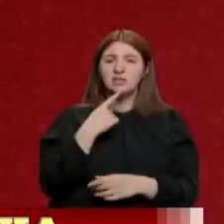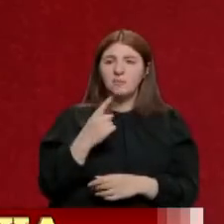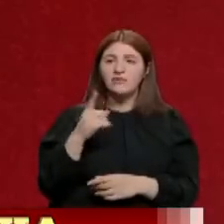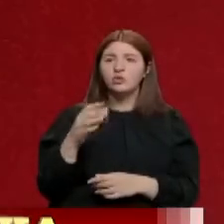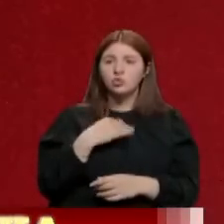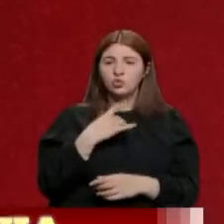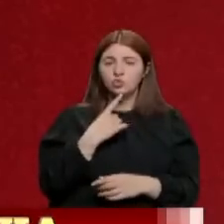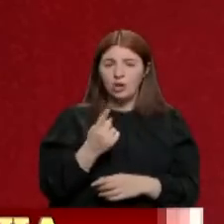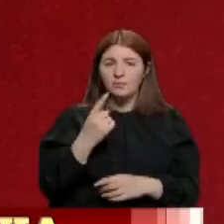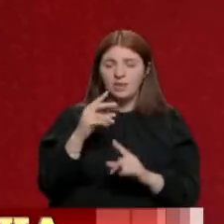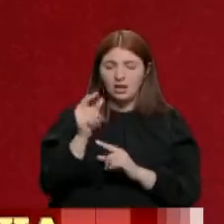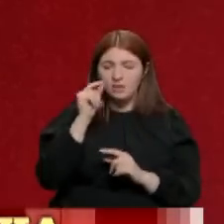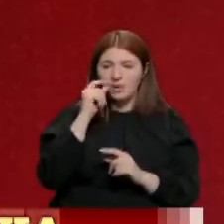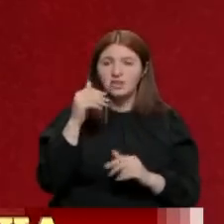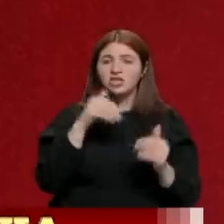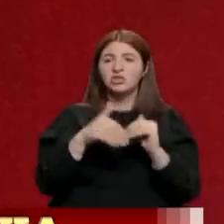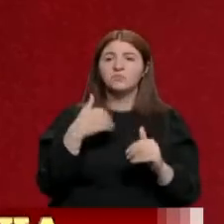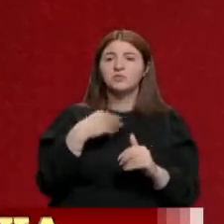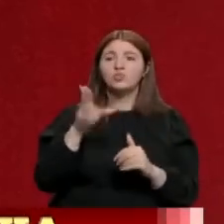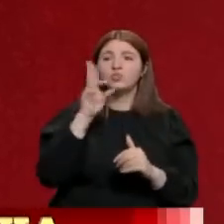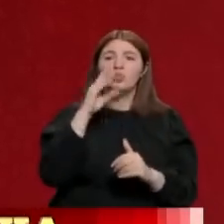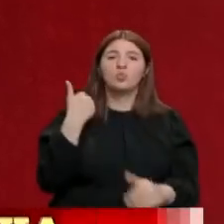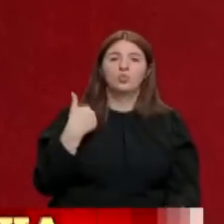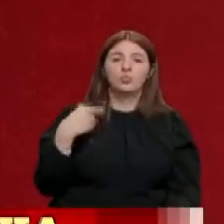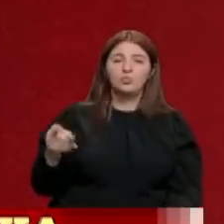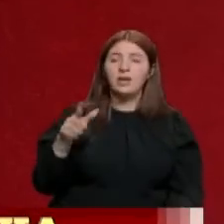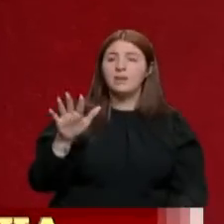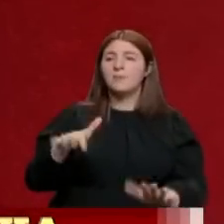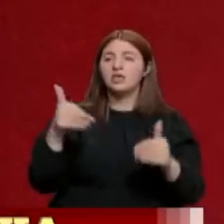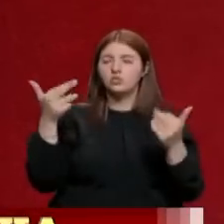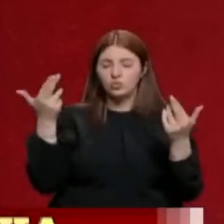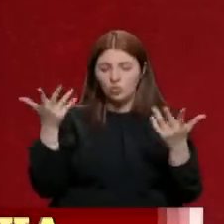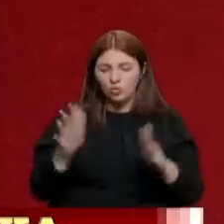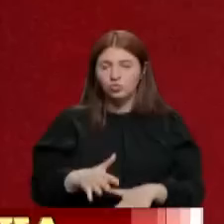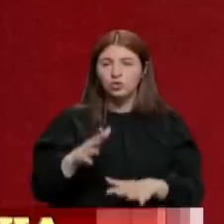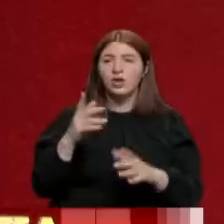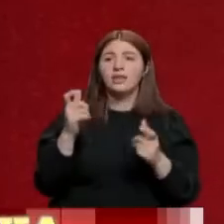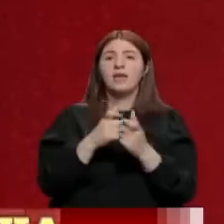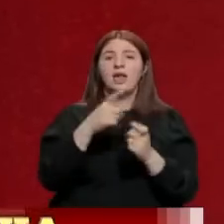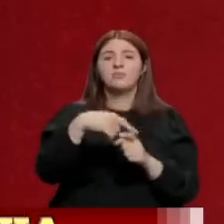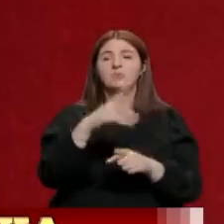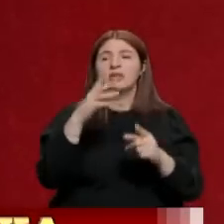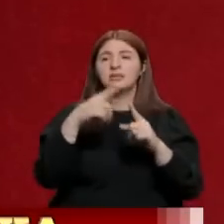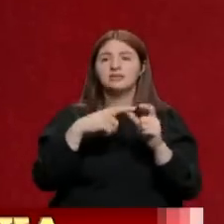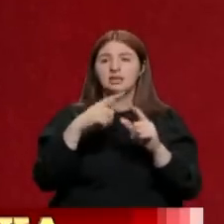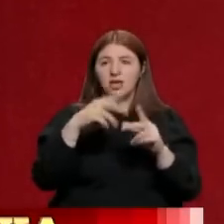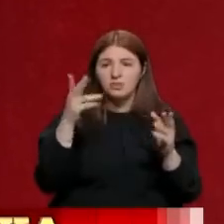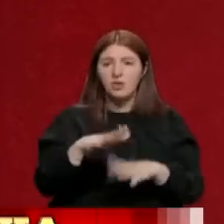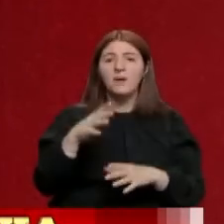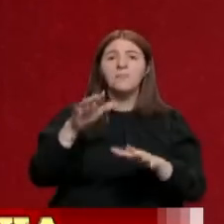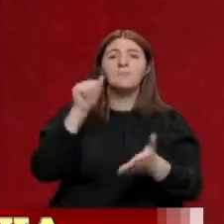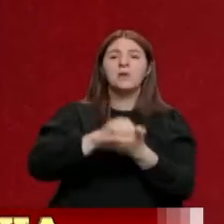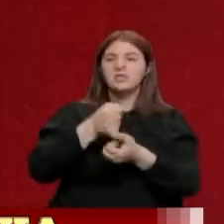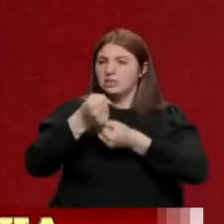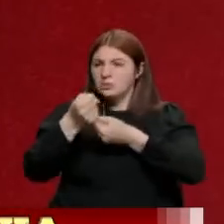Ve şunu söyleyeyim İlker Bey, seçim bizim son kurumumuz. Yani meclis çöktü, sivil toplum çöktü, basın büyük oranda baskı